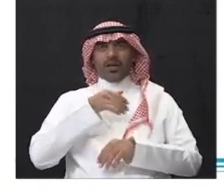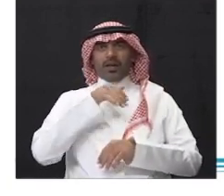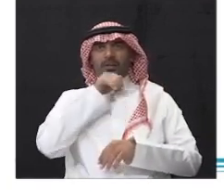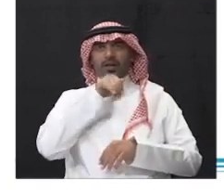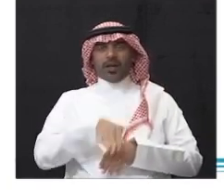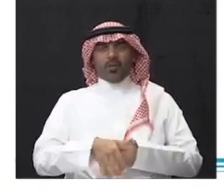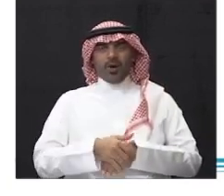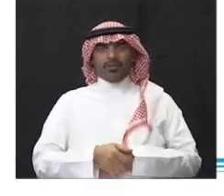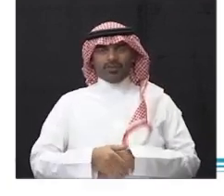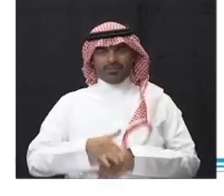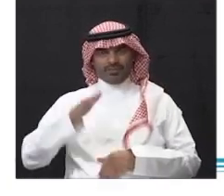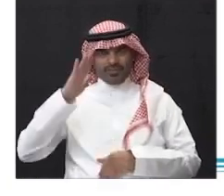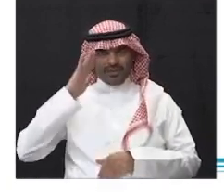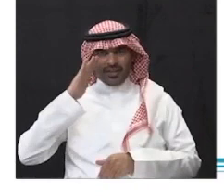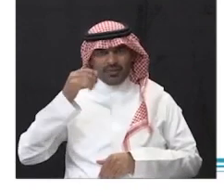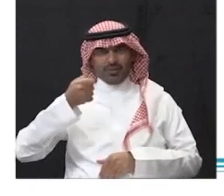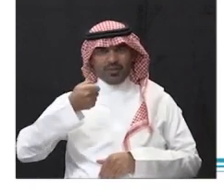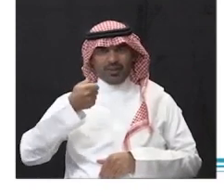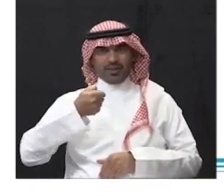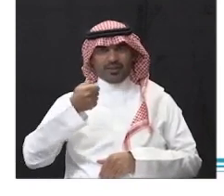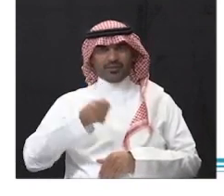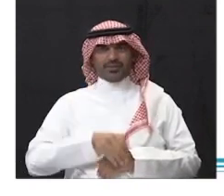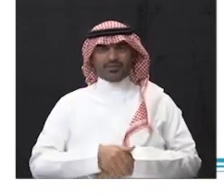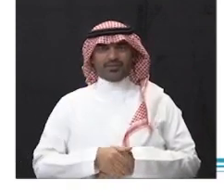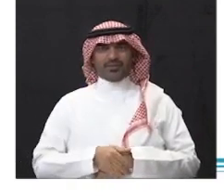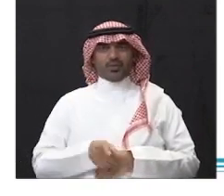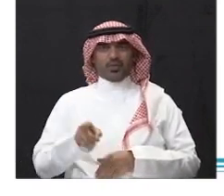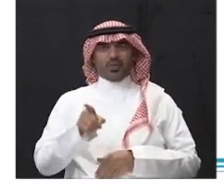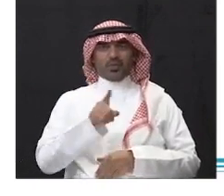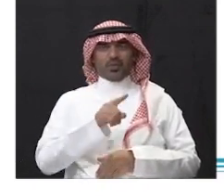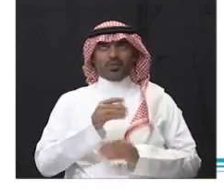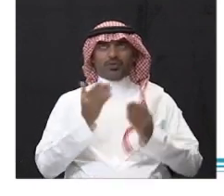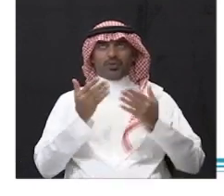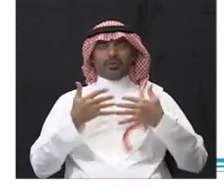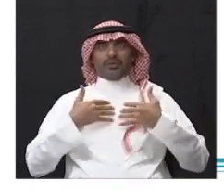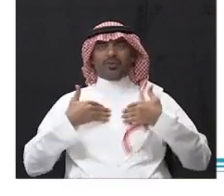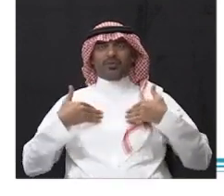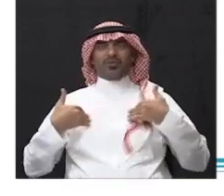وبركاته. أسعد الله أوقاتكم بكل خير وبركة.